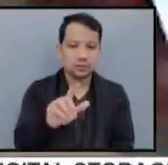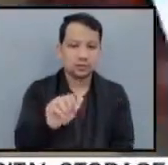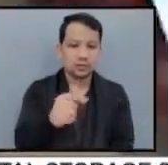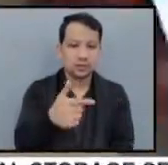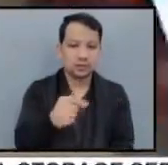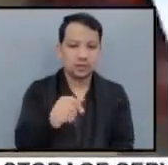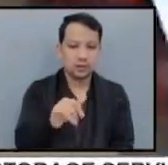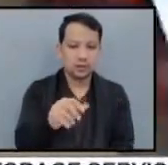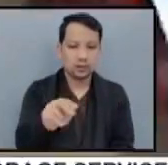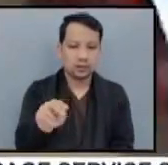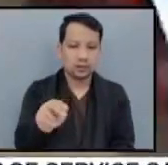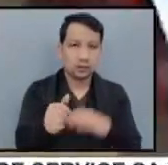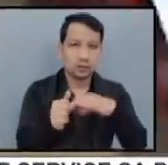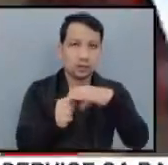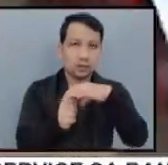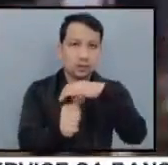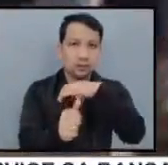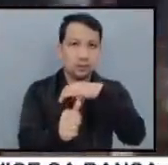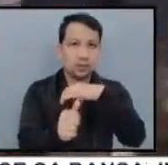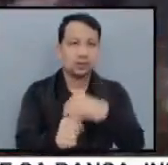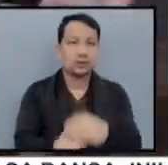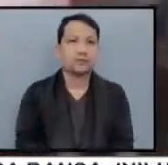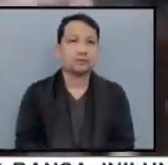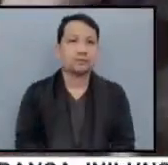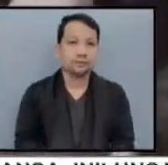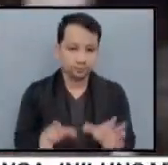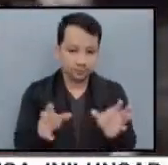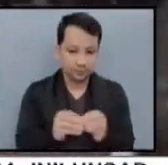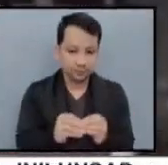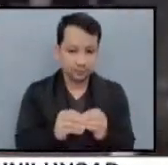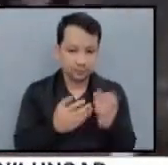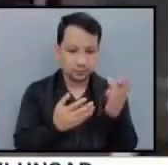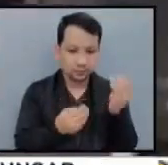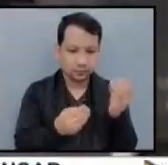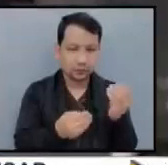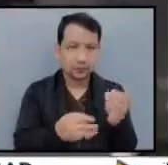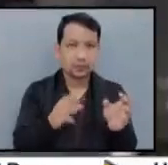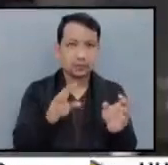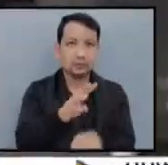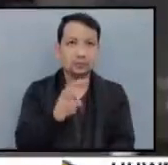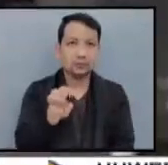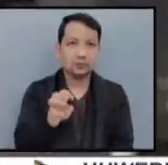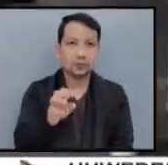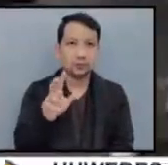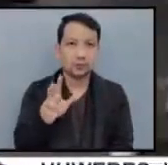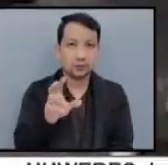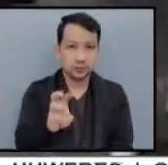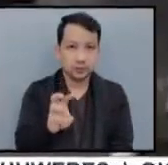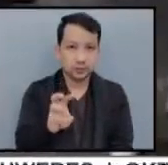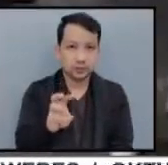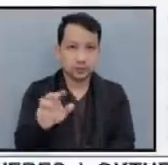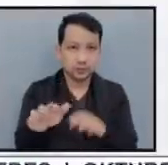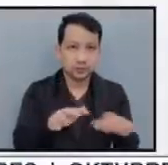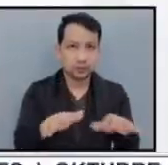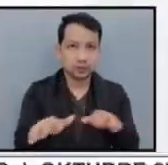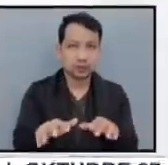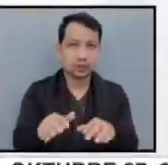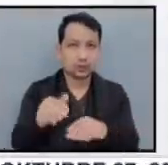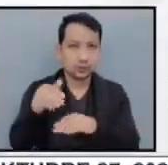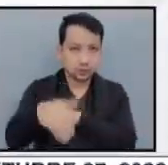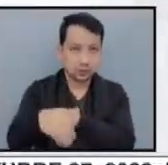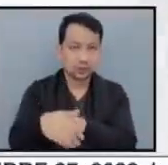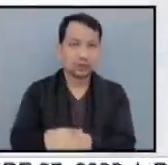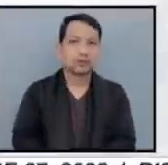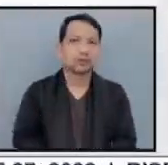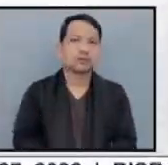report, nakapagtala ang NDRRMC ng 436 na aftershocks hanggang kagabi. Biniberipika